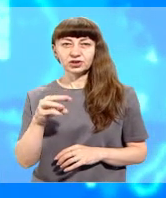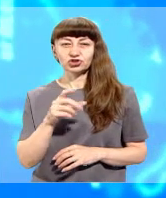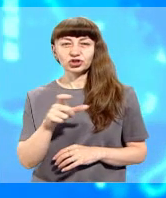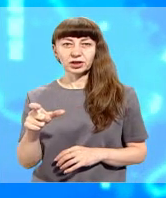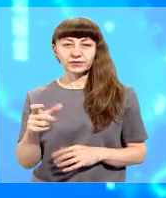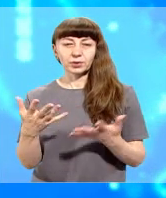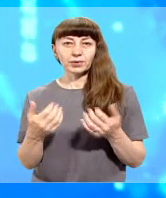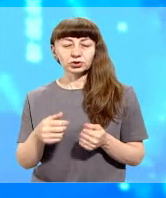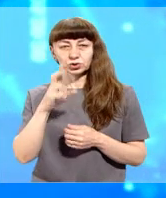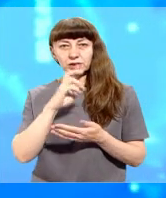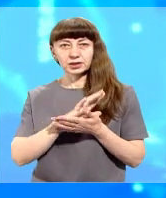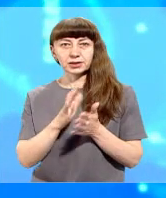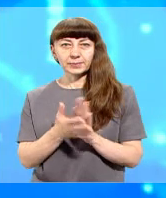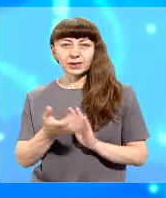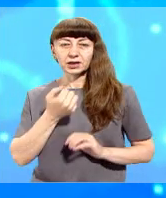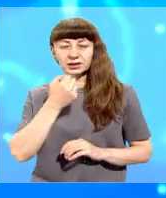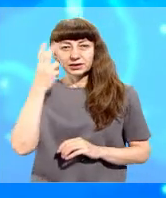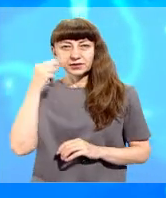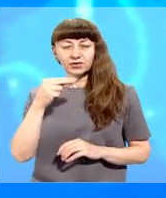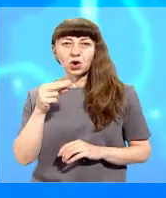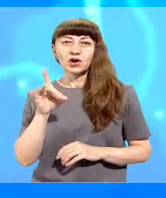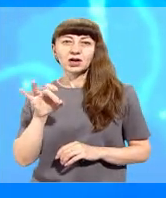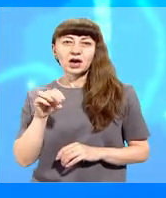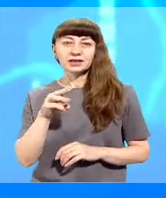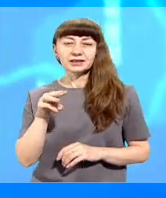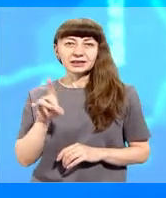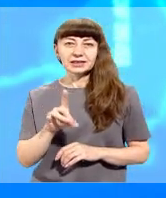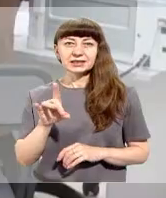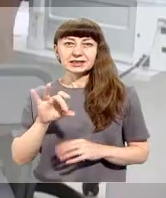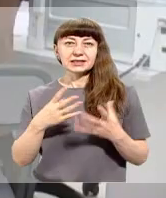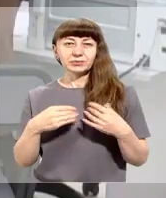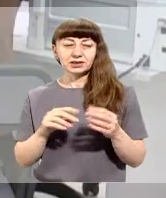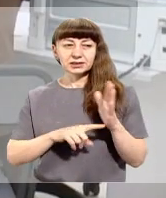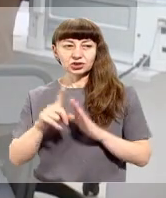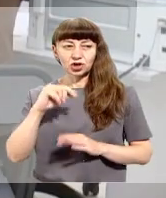человек получили госуслуги благодаря цифровой карте семьи с начала года.